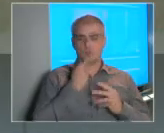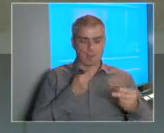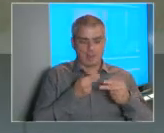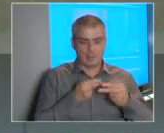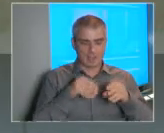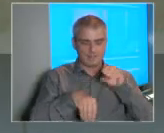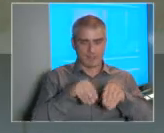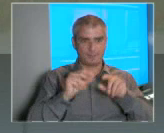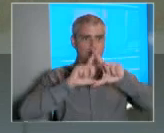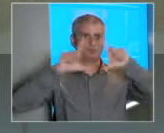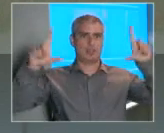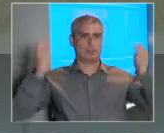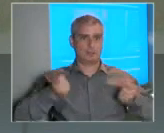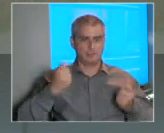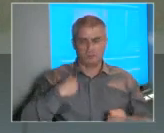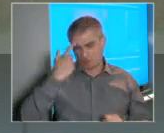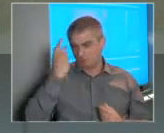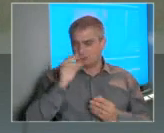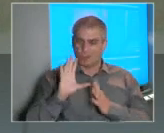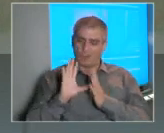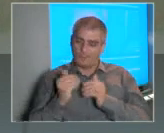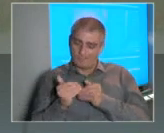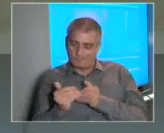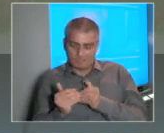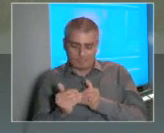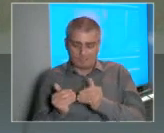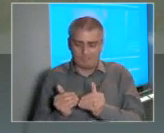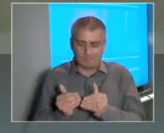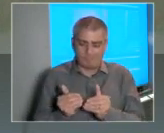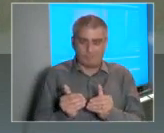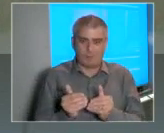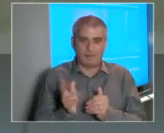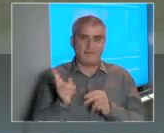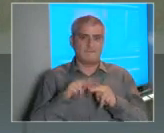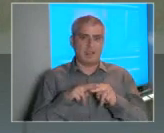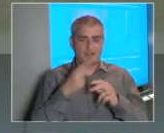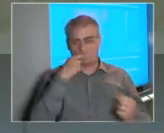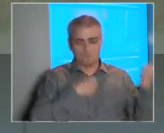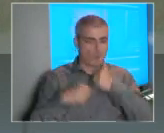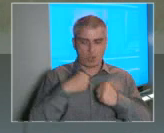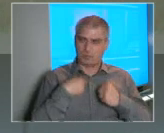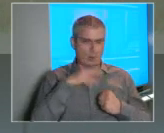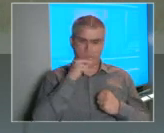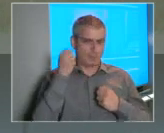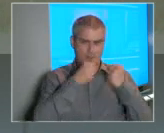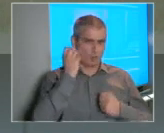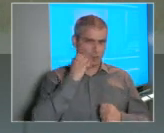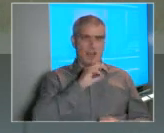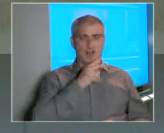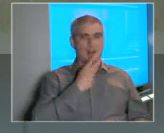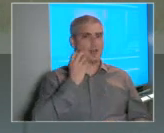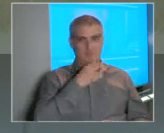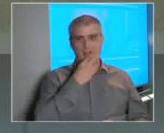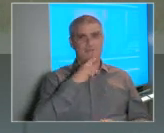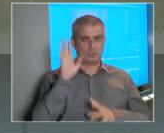להתקרב לקלפי עם שלטים, ותמיד אנחנו רואים שמישהו גונב עוד מטר ועוד מטר, ואז יש את המכות האלה. אני לא מדבר על המכות של ליברמן הבטיח